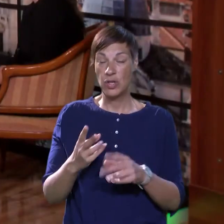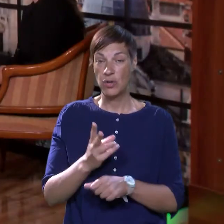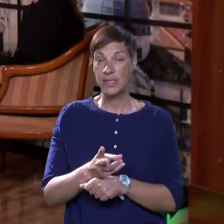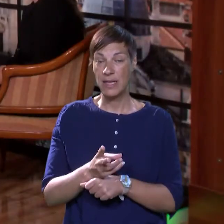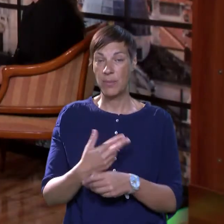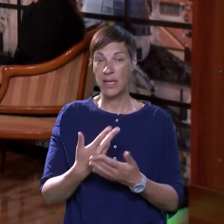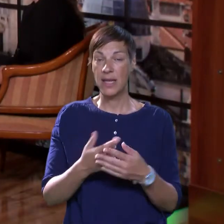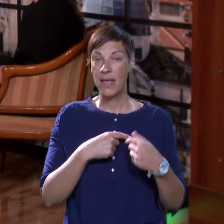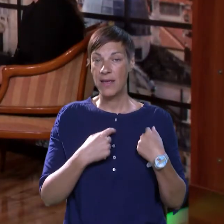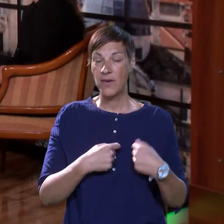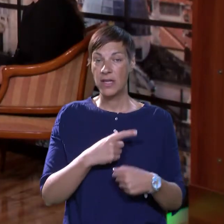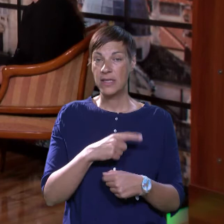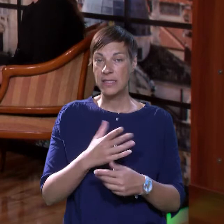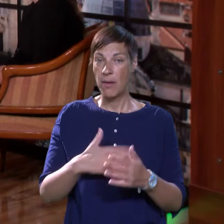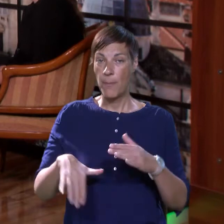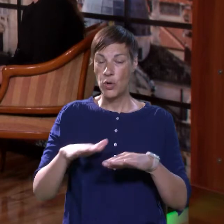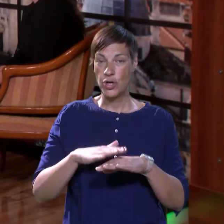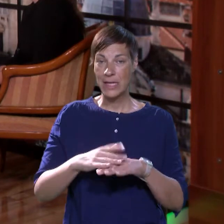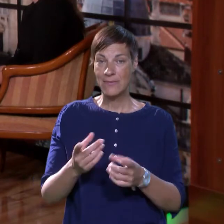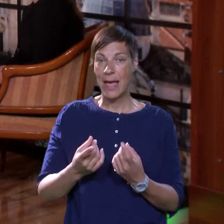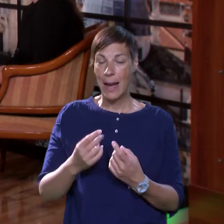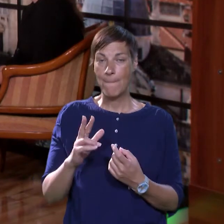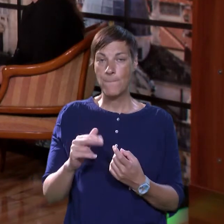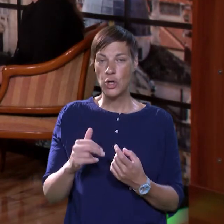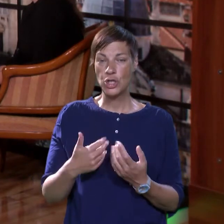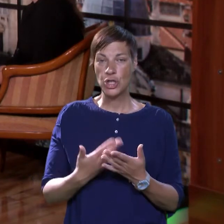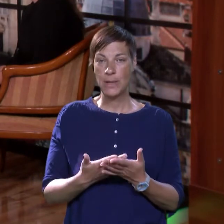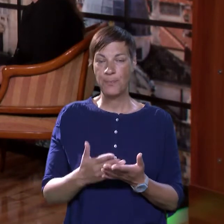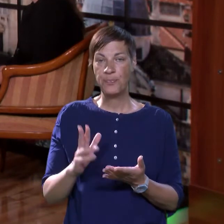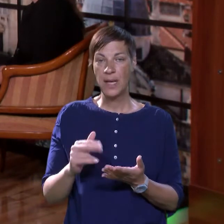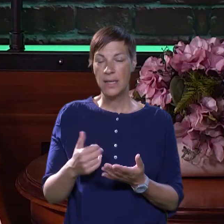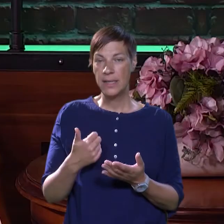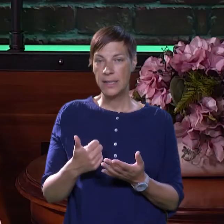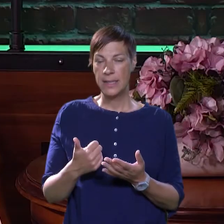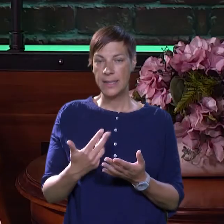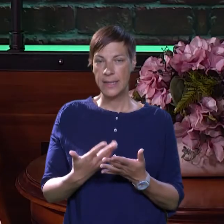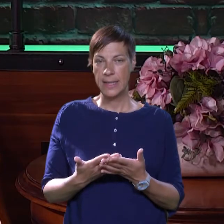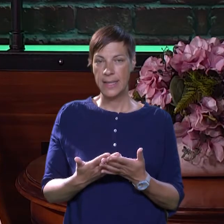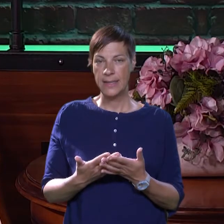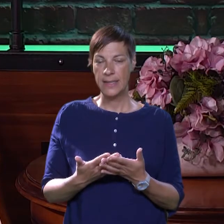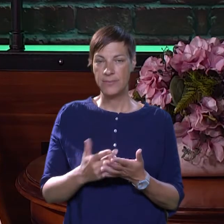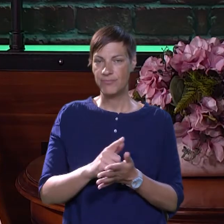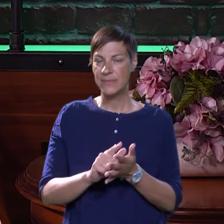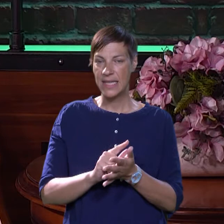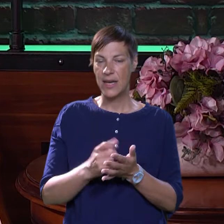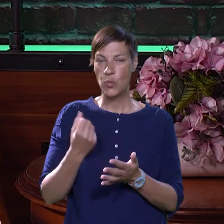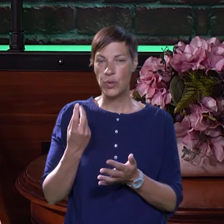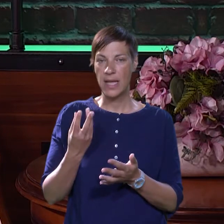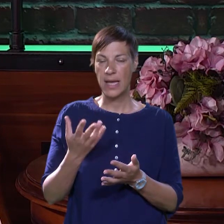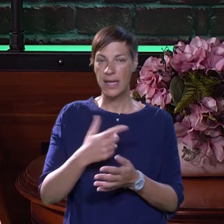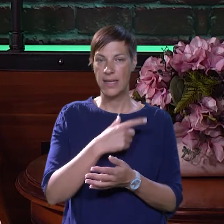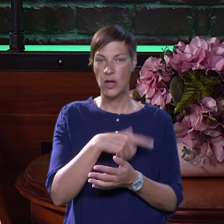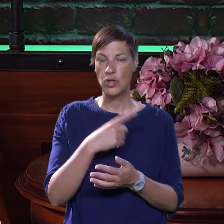je fenomen volonterstva puno razvijeniji, ali postoje. No postoji i taj jedan trenutak kad